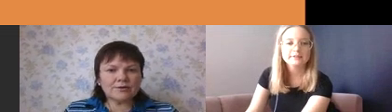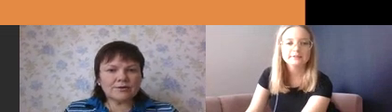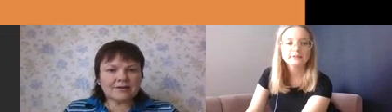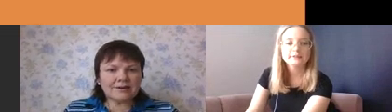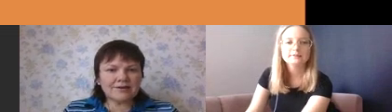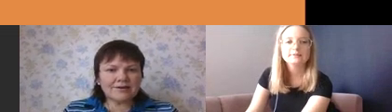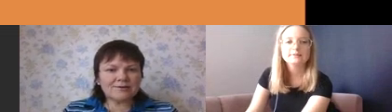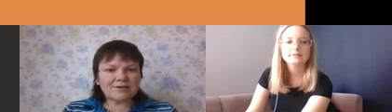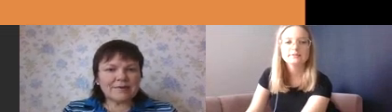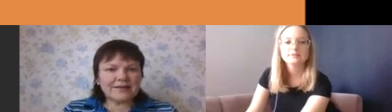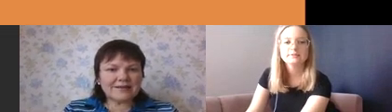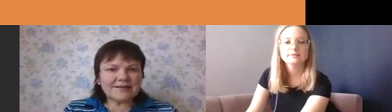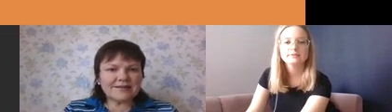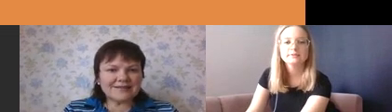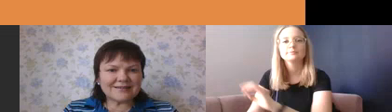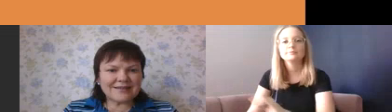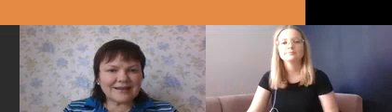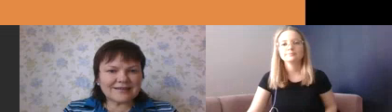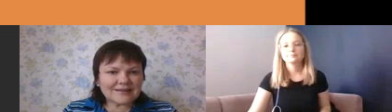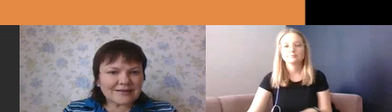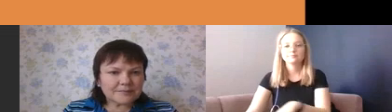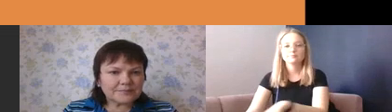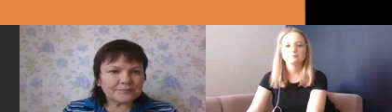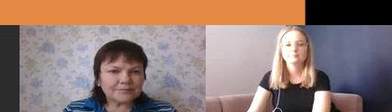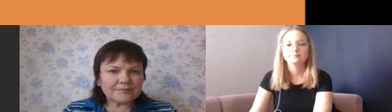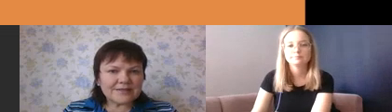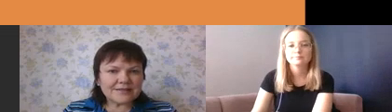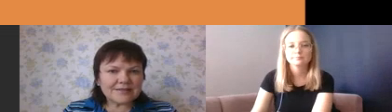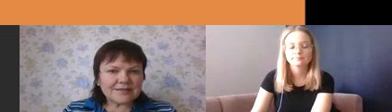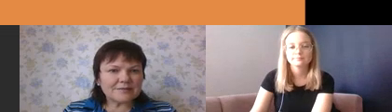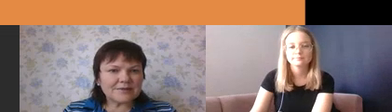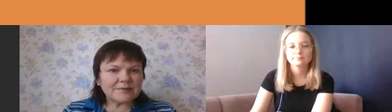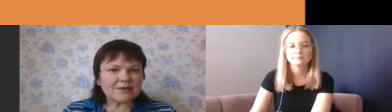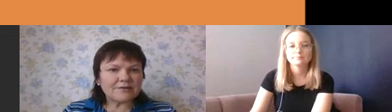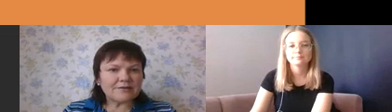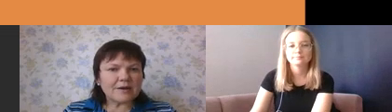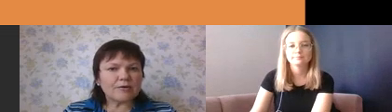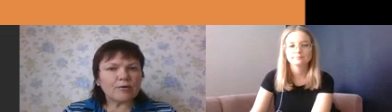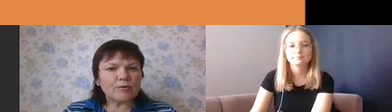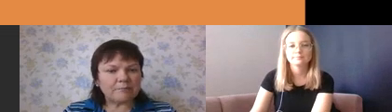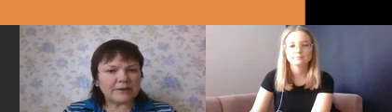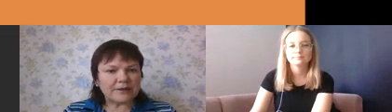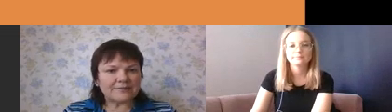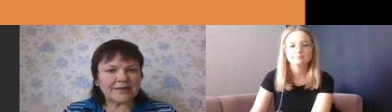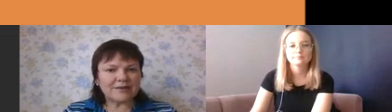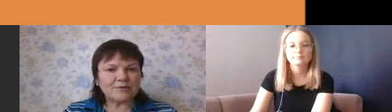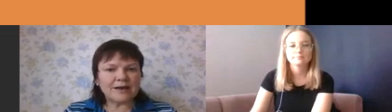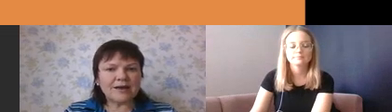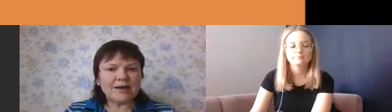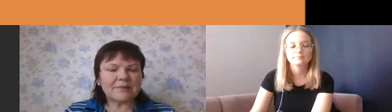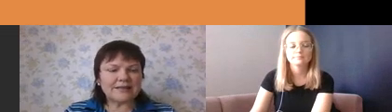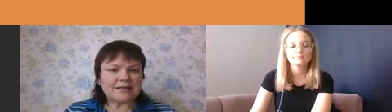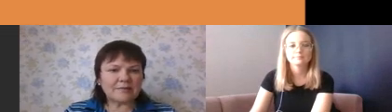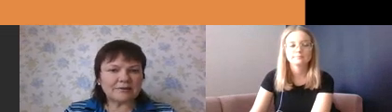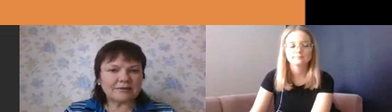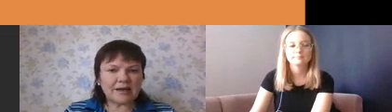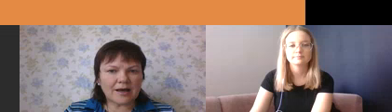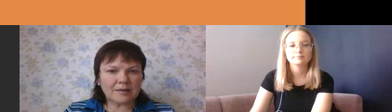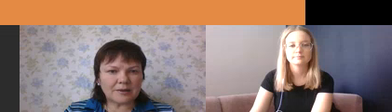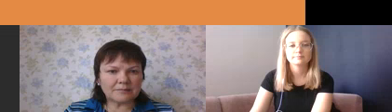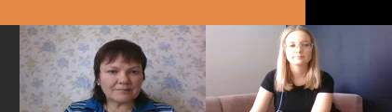Aga... Ja alustamegi siis sellest, mis meil oleks vaja kokku leppida enne kui me